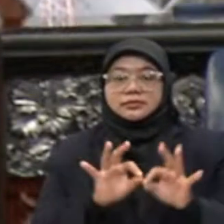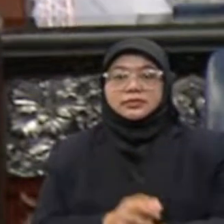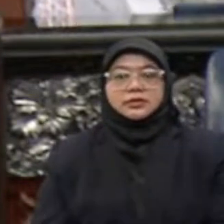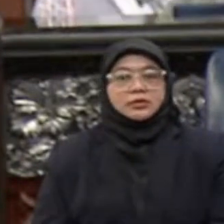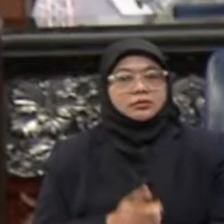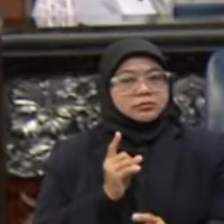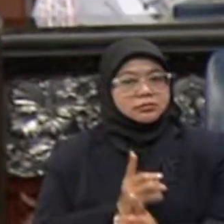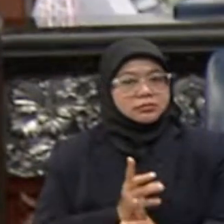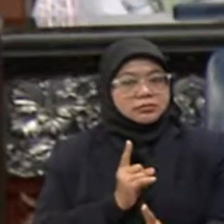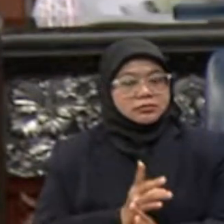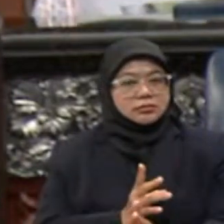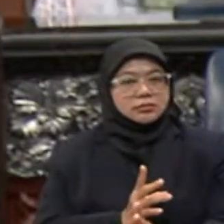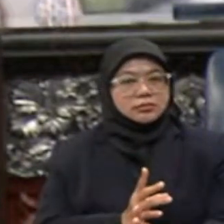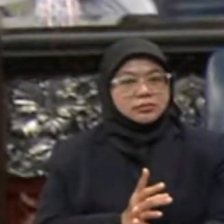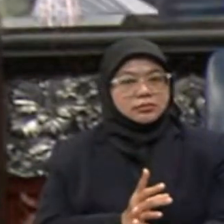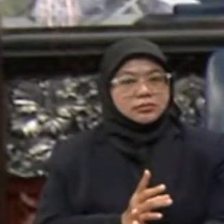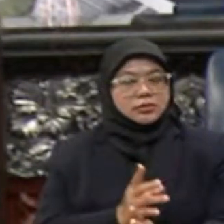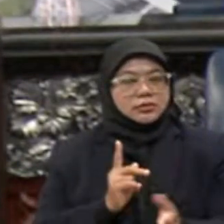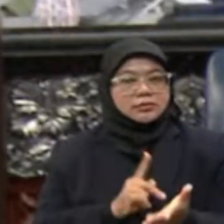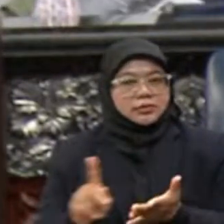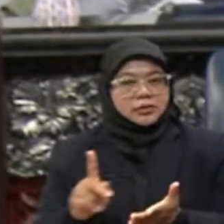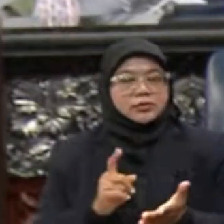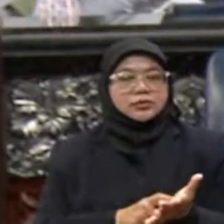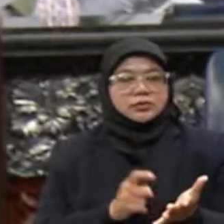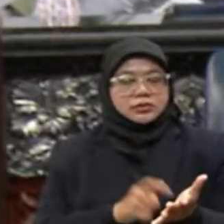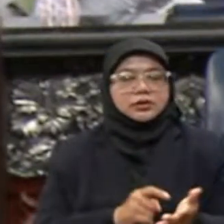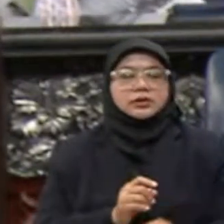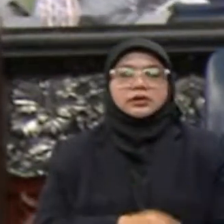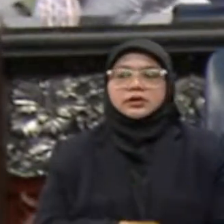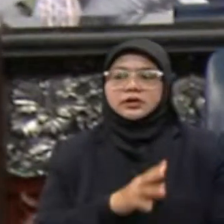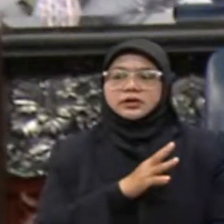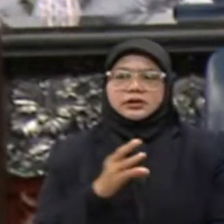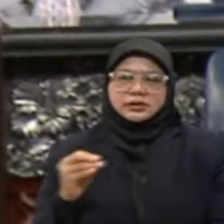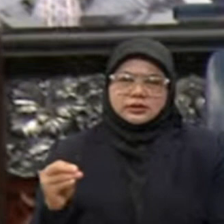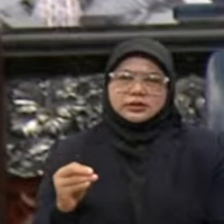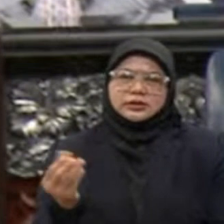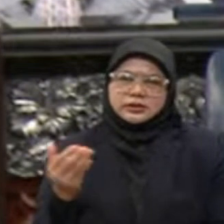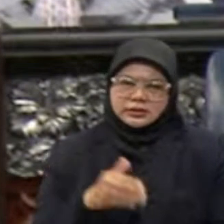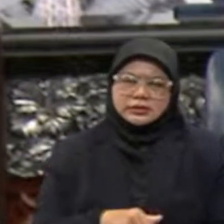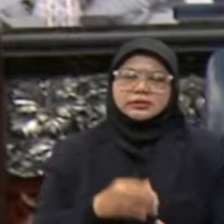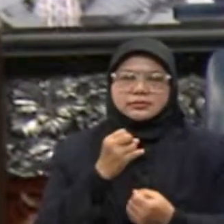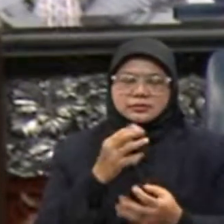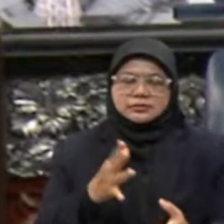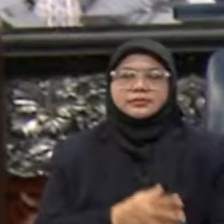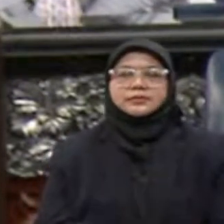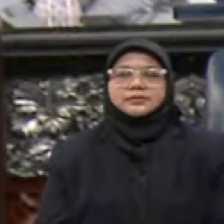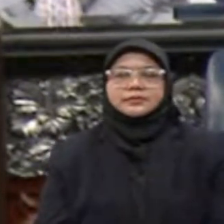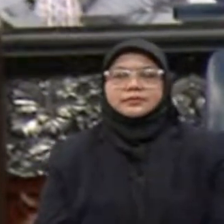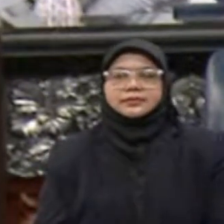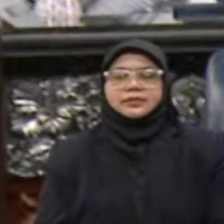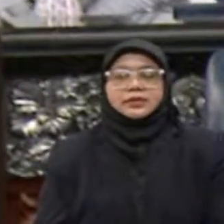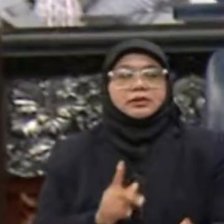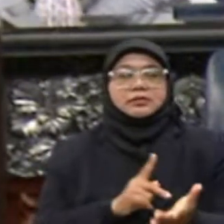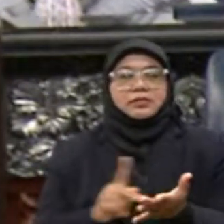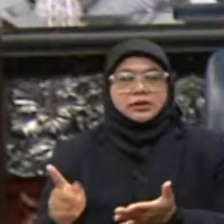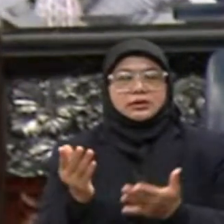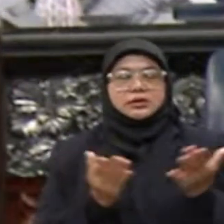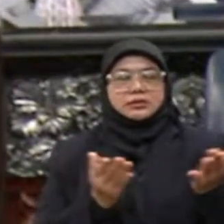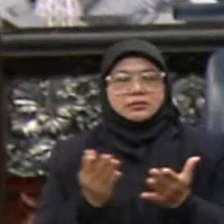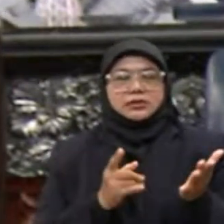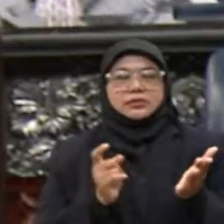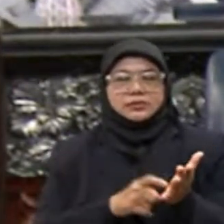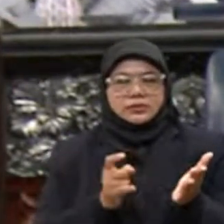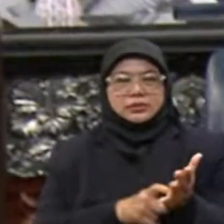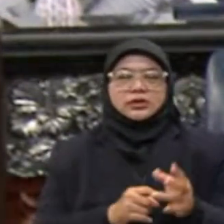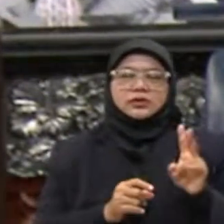berupaya membayar hutang dan saya ingin menyebut di sini bahwa bayaran Hikmat hutang